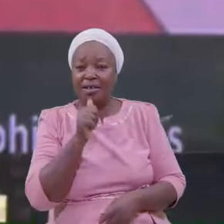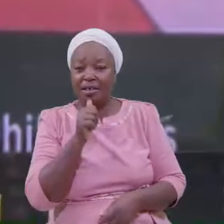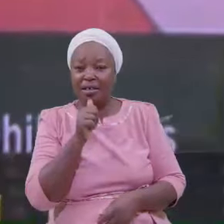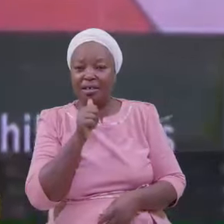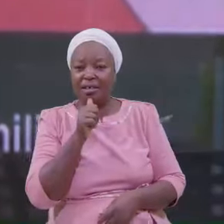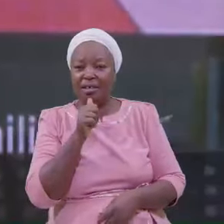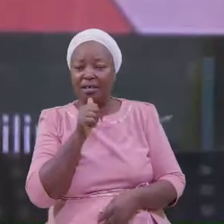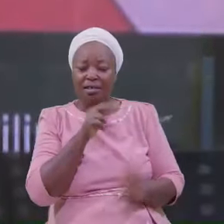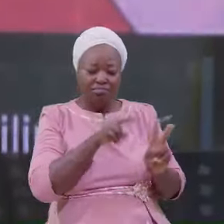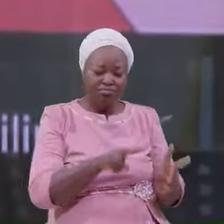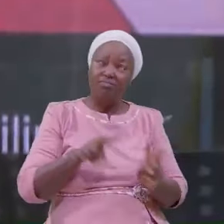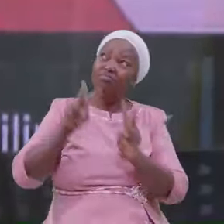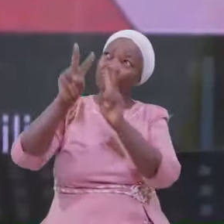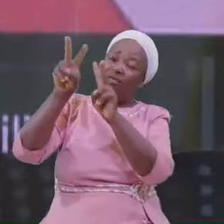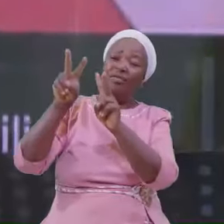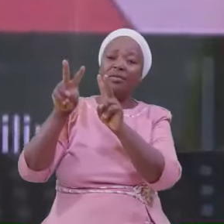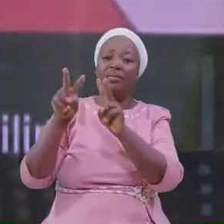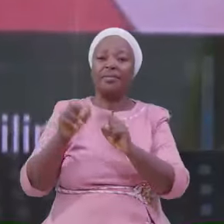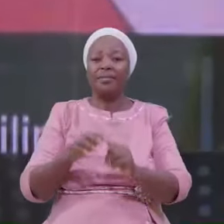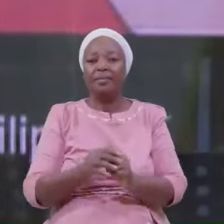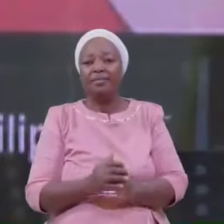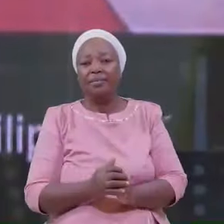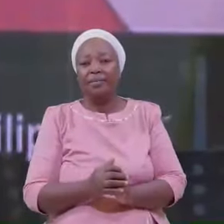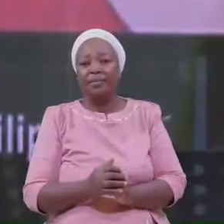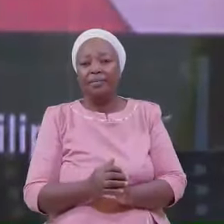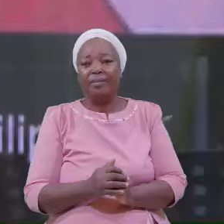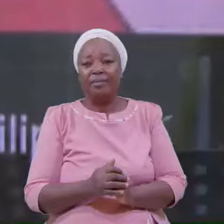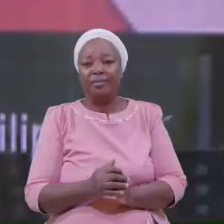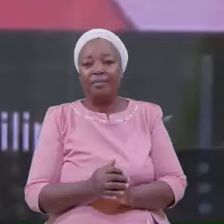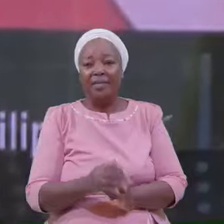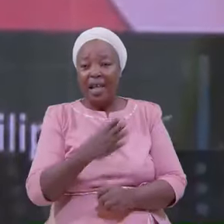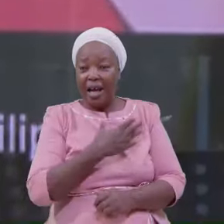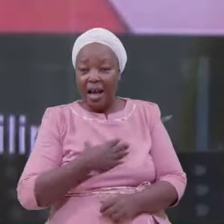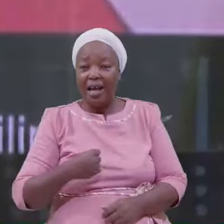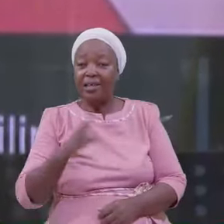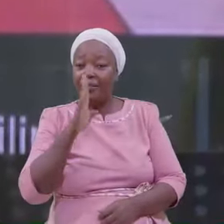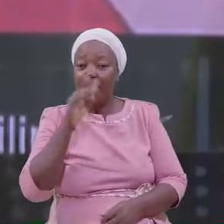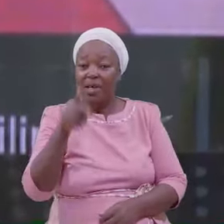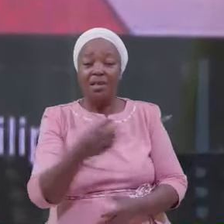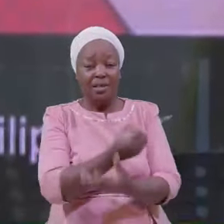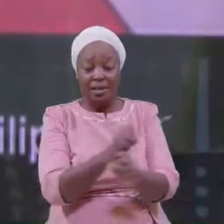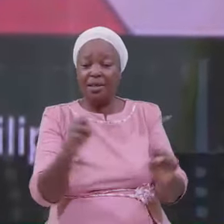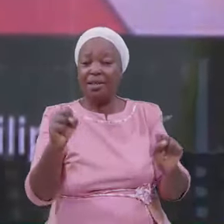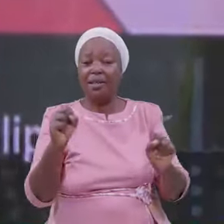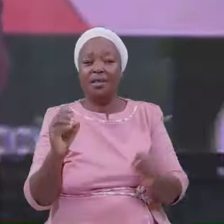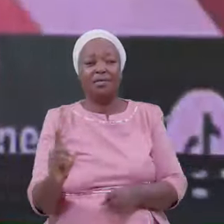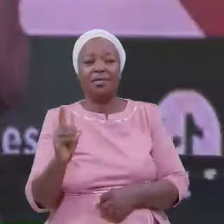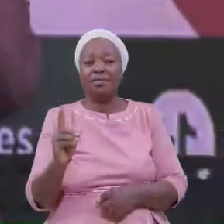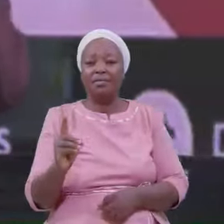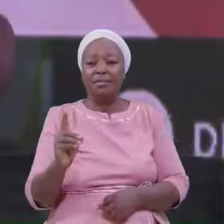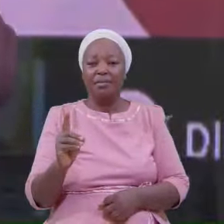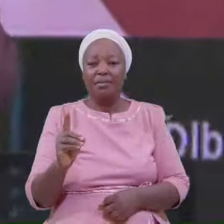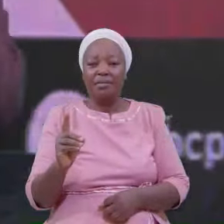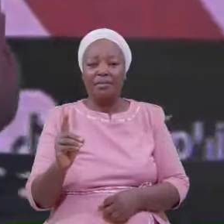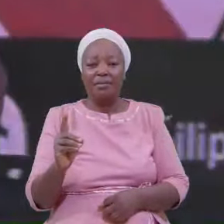Look unto me. Tignan mo ako, sabi ng Diyos. And be ye saved. At ikaw ay